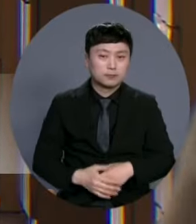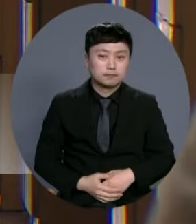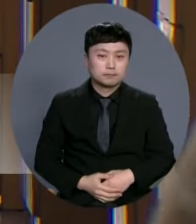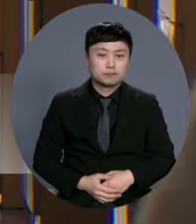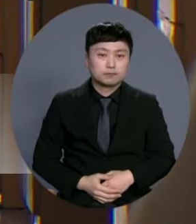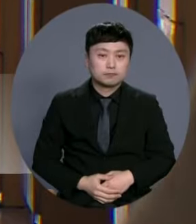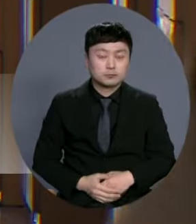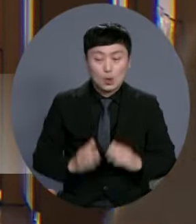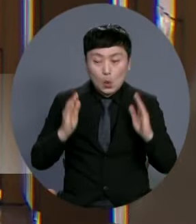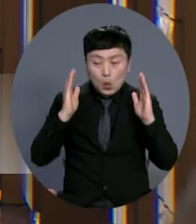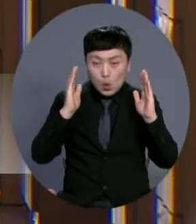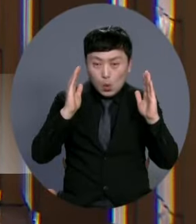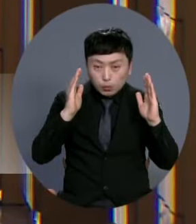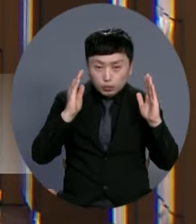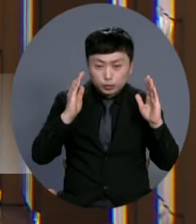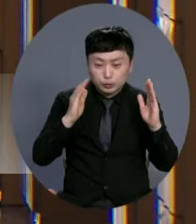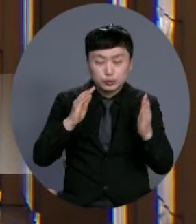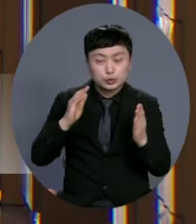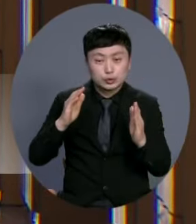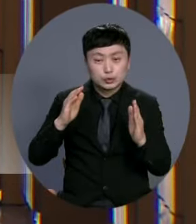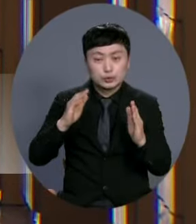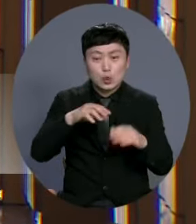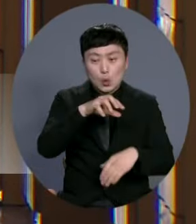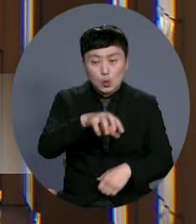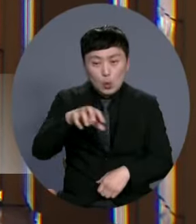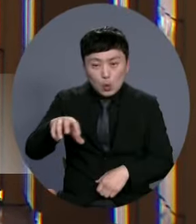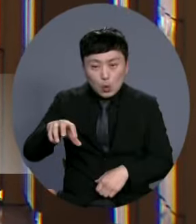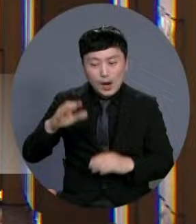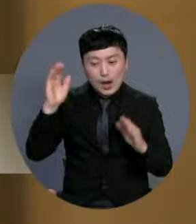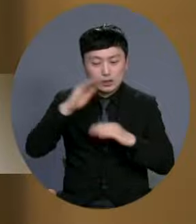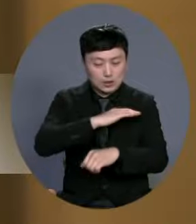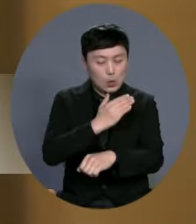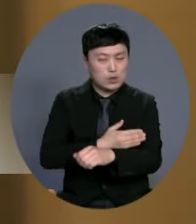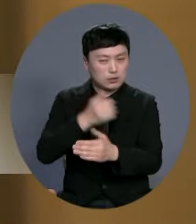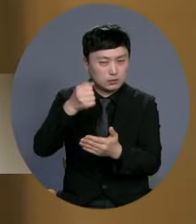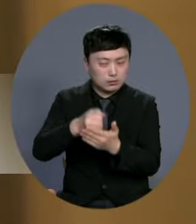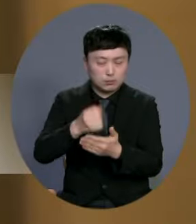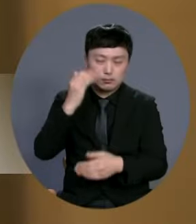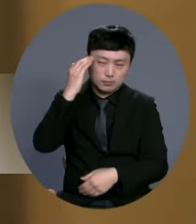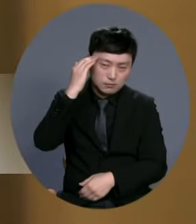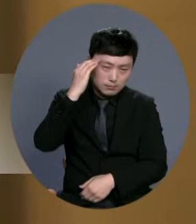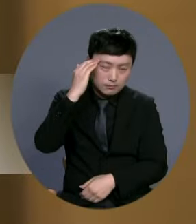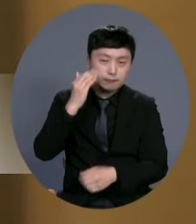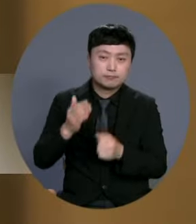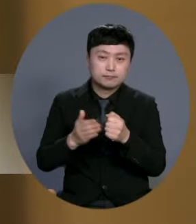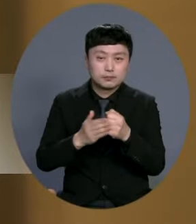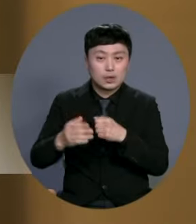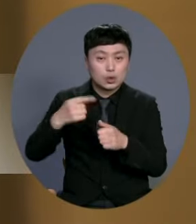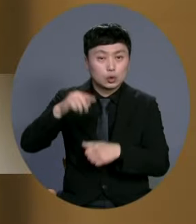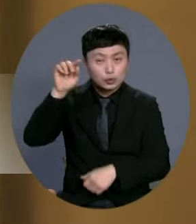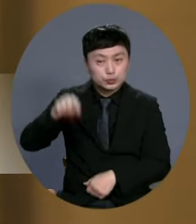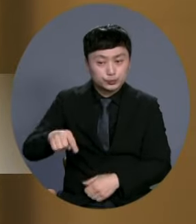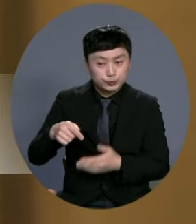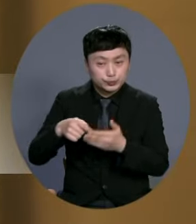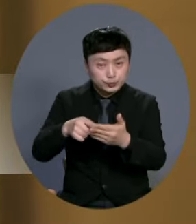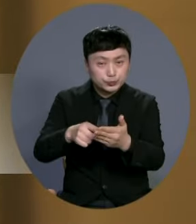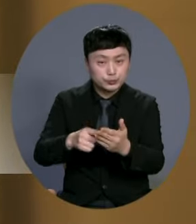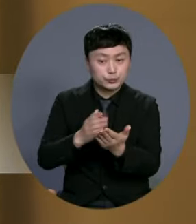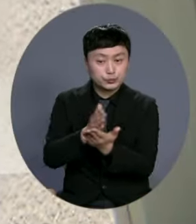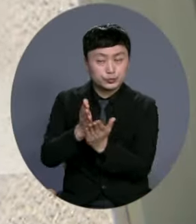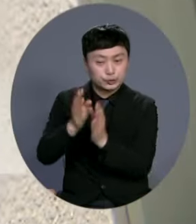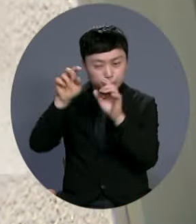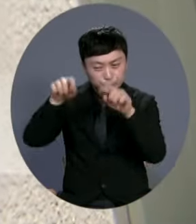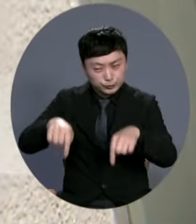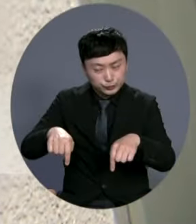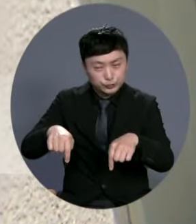중에서만 전공을 선택할 수 있게 한 점도 학생 선택권을 심각하게 침해하고 교육부가 추진하는 무전공 제도